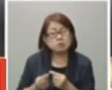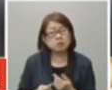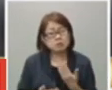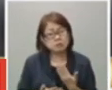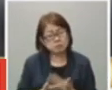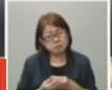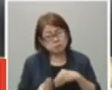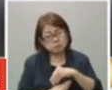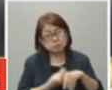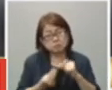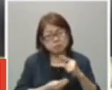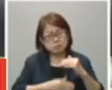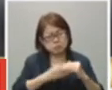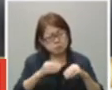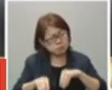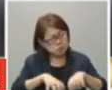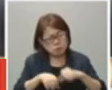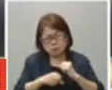ลือเกิน